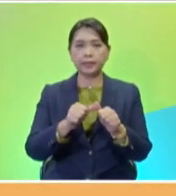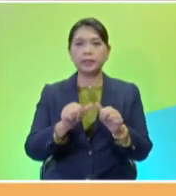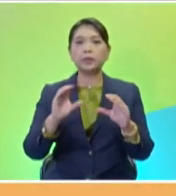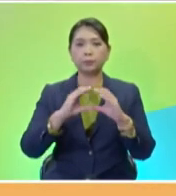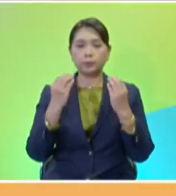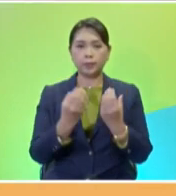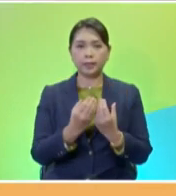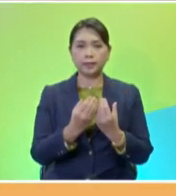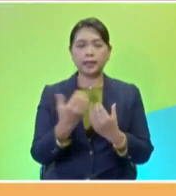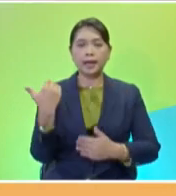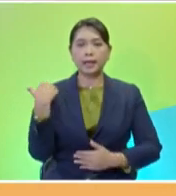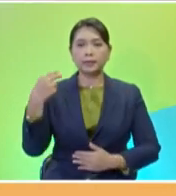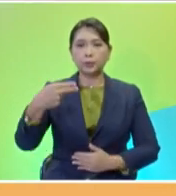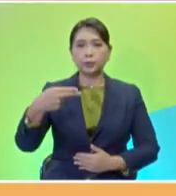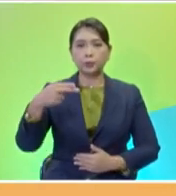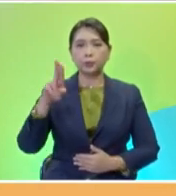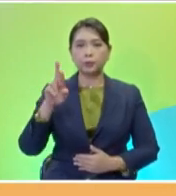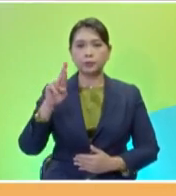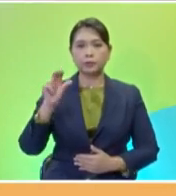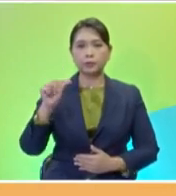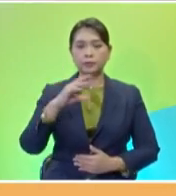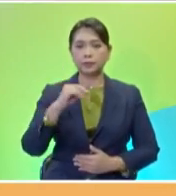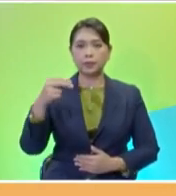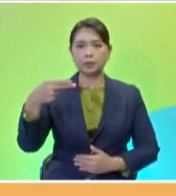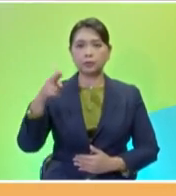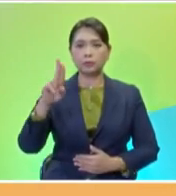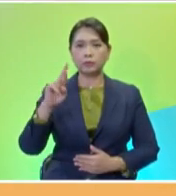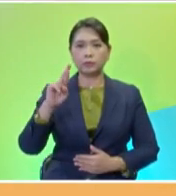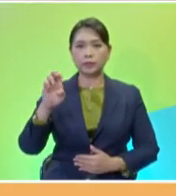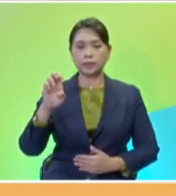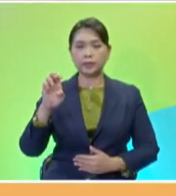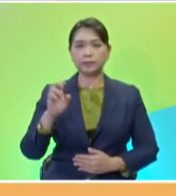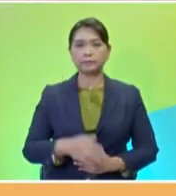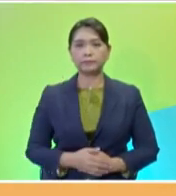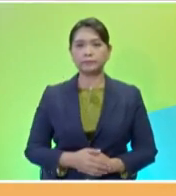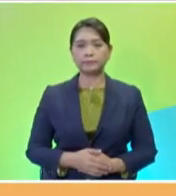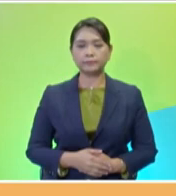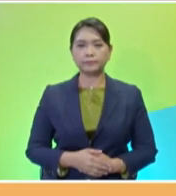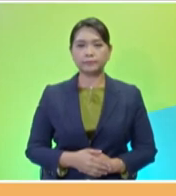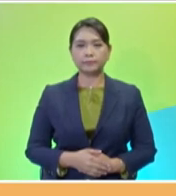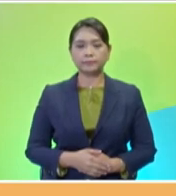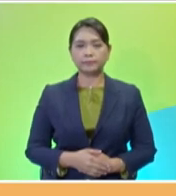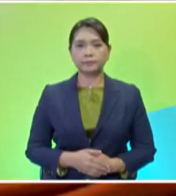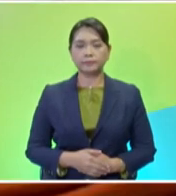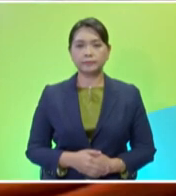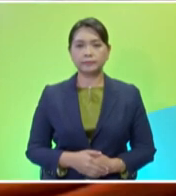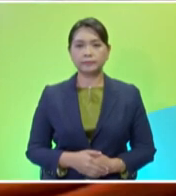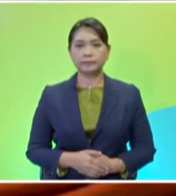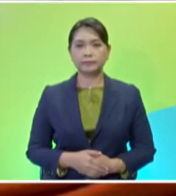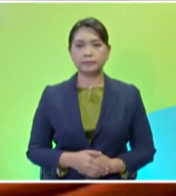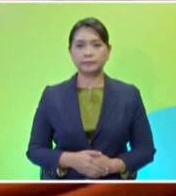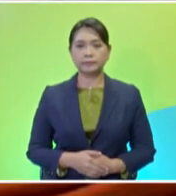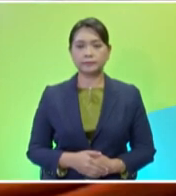Hore siap angkat tangan Azzahra dan juga Nur Azra